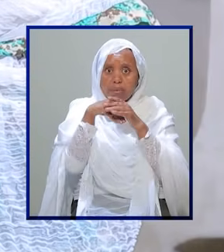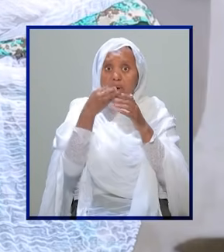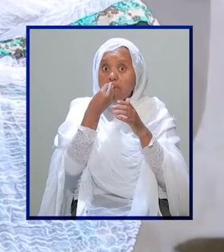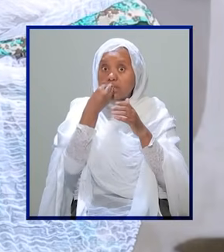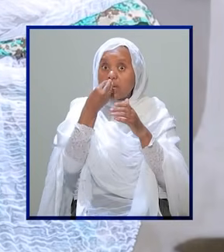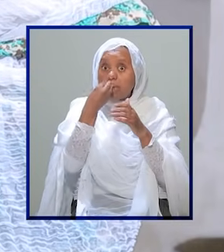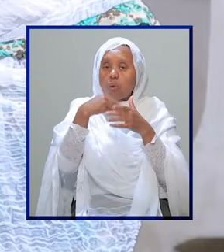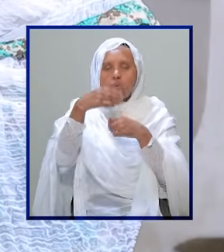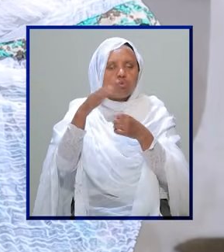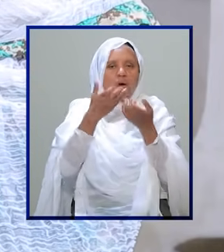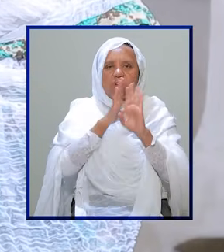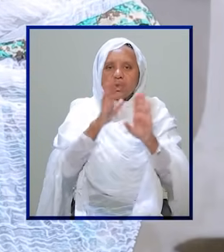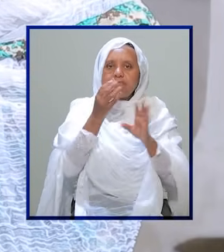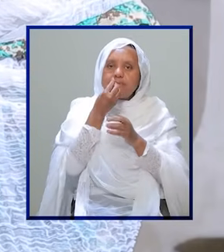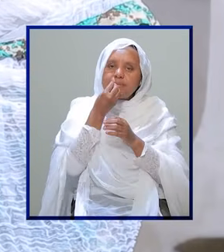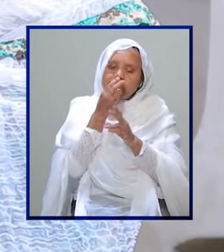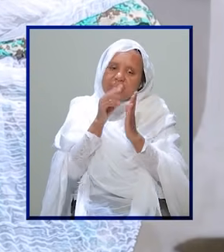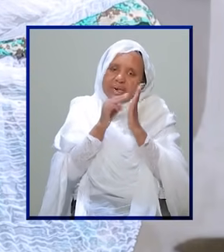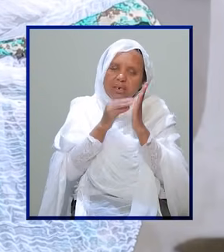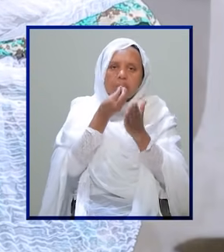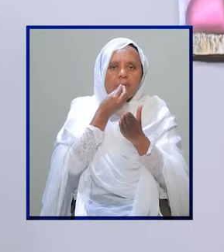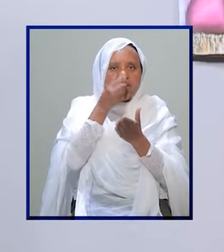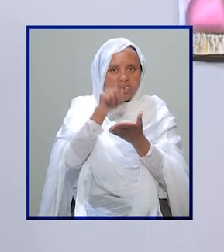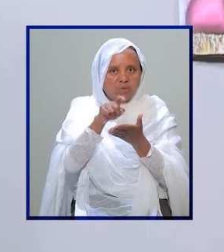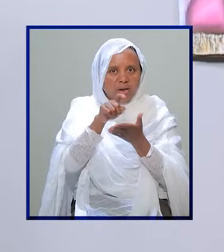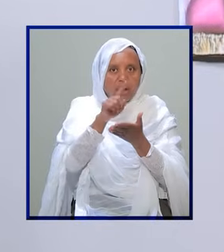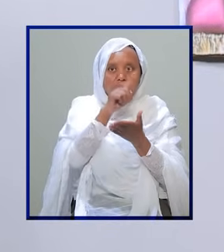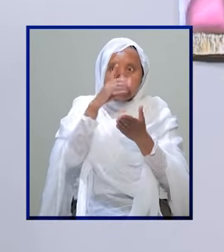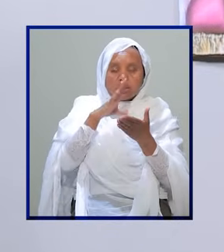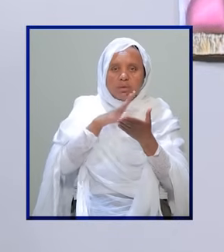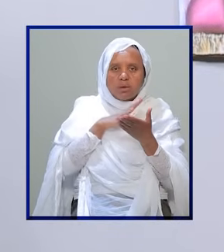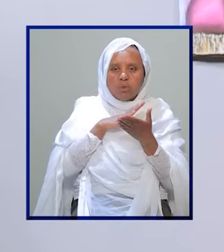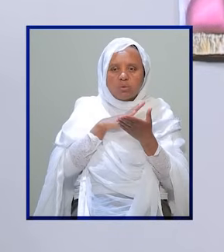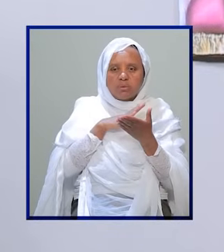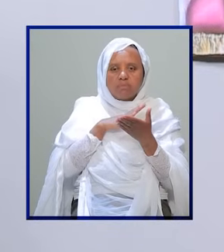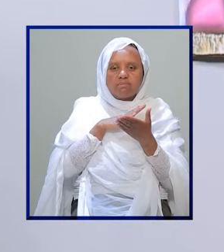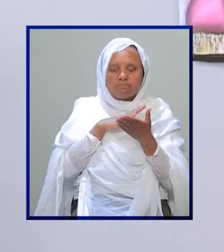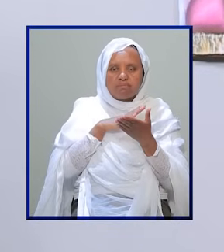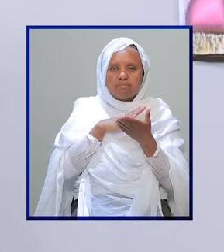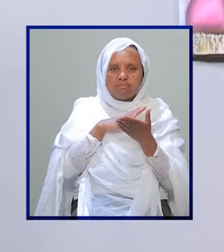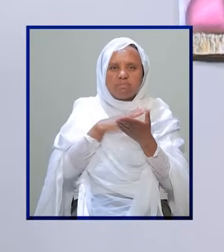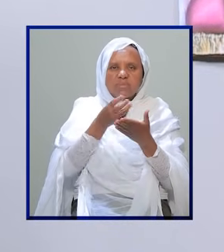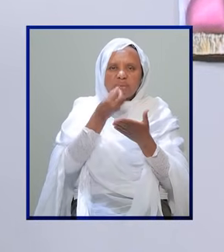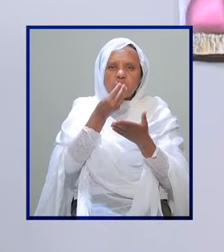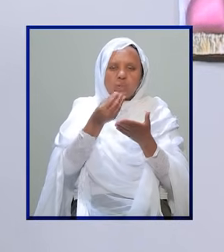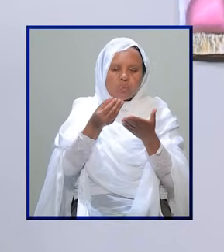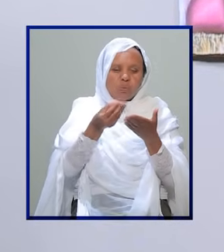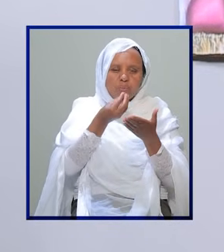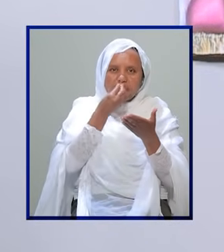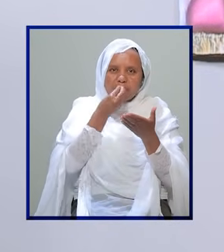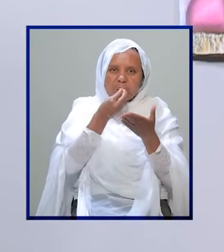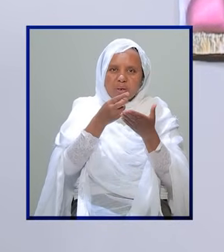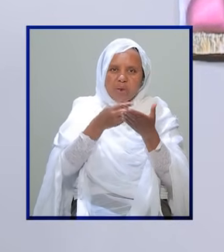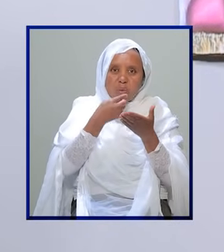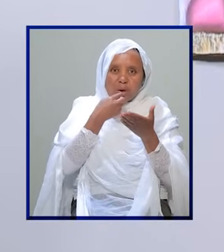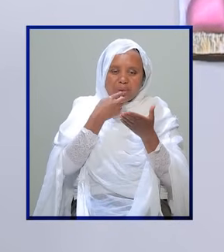ነገሮች አይፈቀድም ምግብን በአግባቡ መመገብ ያስፈልጋል አንዳንድ ሰዎች እንትን ብዙ ምግብ ይቀርብና የቆረበ